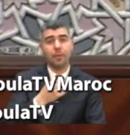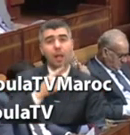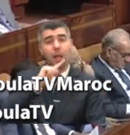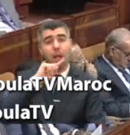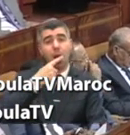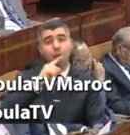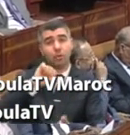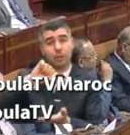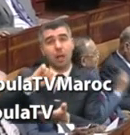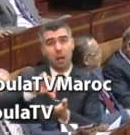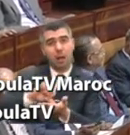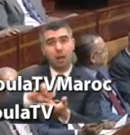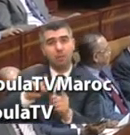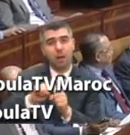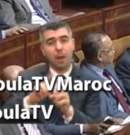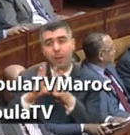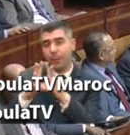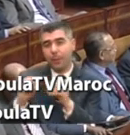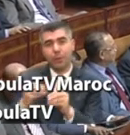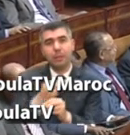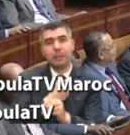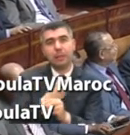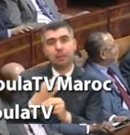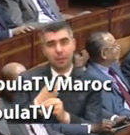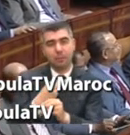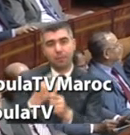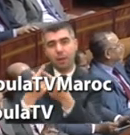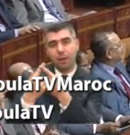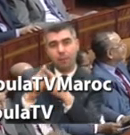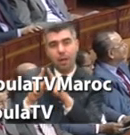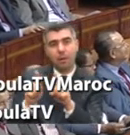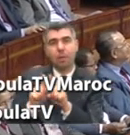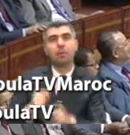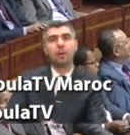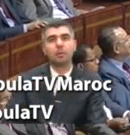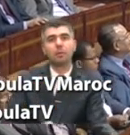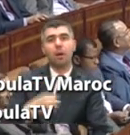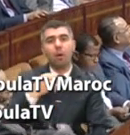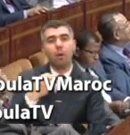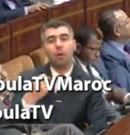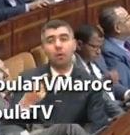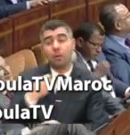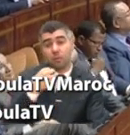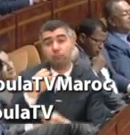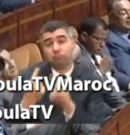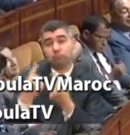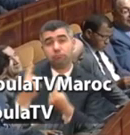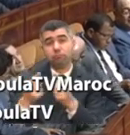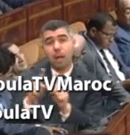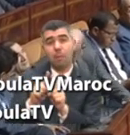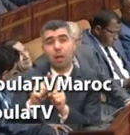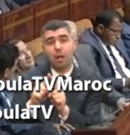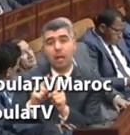من خصص مهول في عدد الأطباء، وخصوصا منطقة مرزوقة العالمية اللي كتعرف خصوصا خلال هذه الفترة من